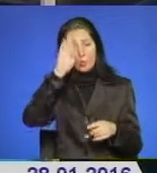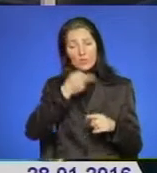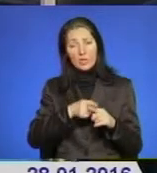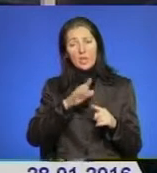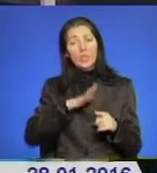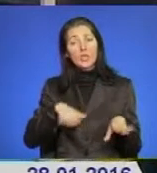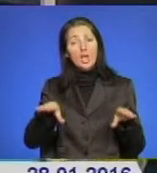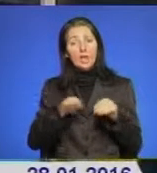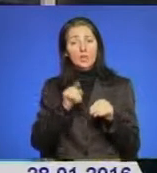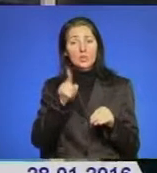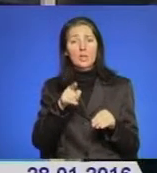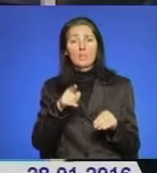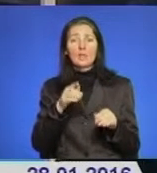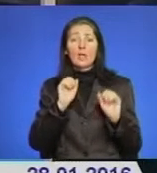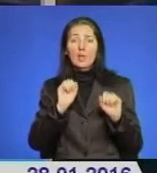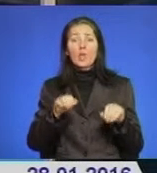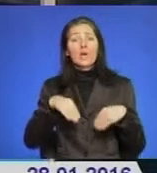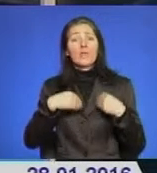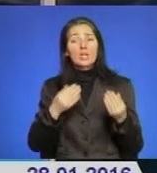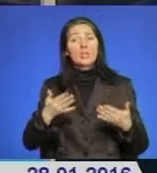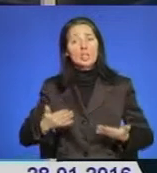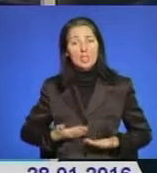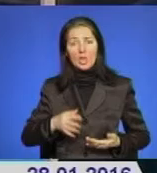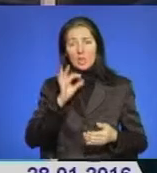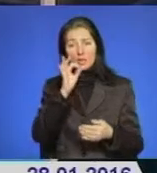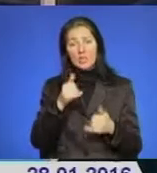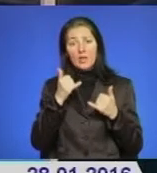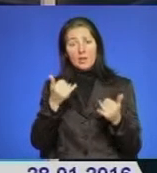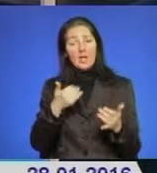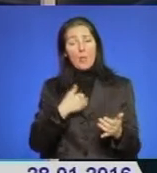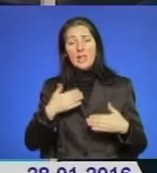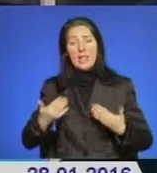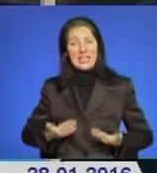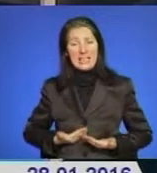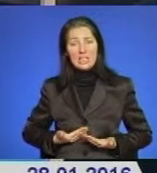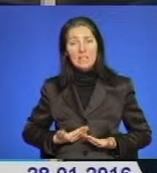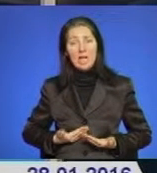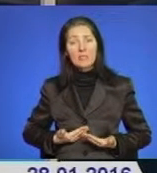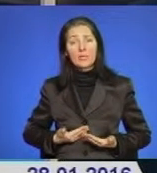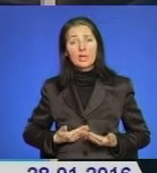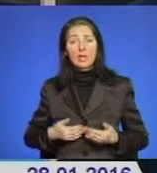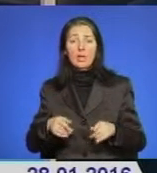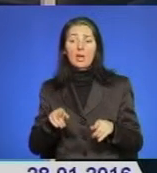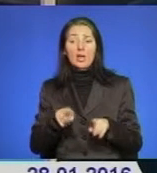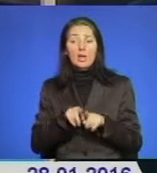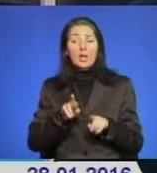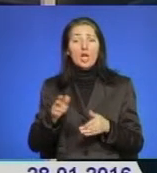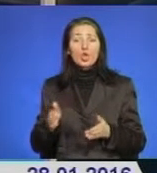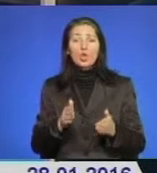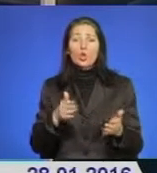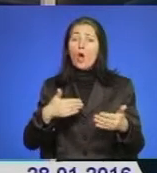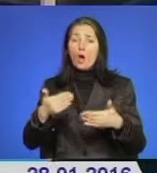ним. Він за них міг віддати життя. І він сказав, що для мене життя так, як дорога пройти, але я